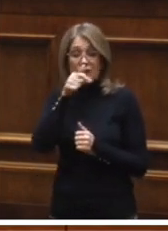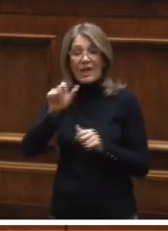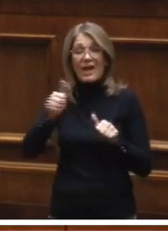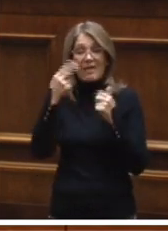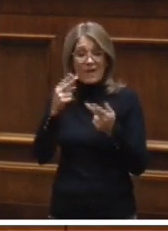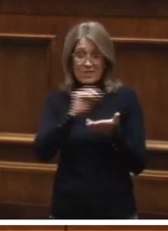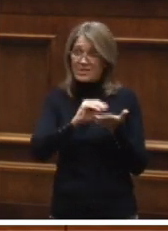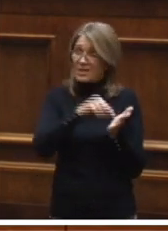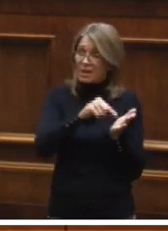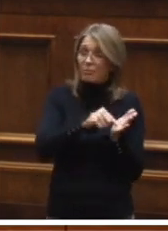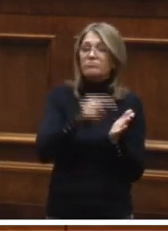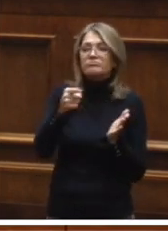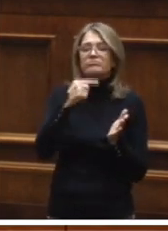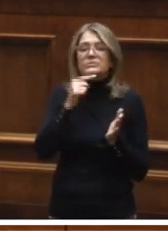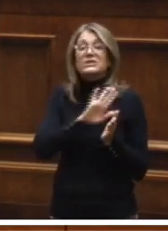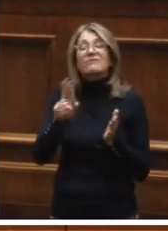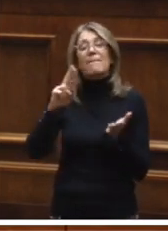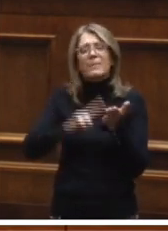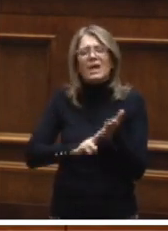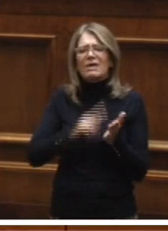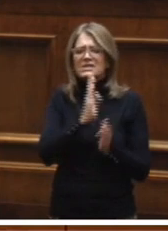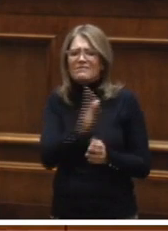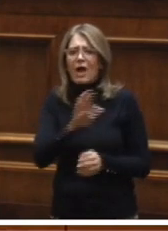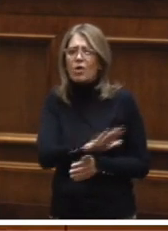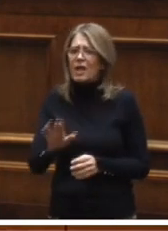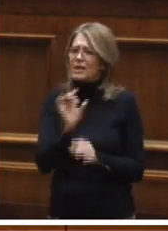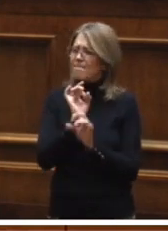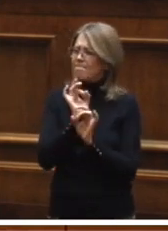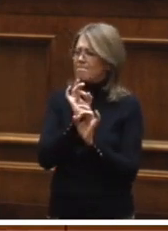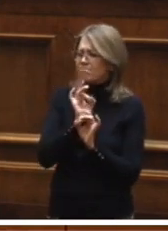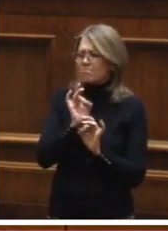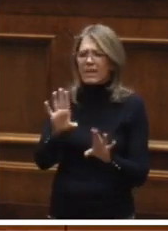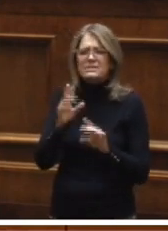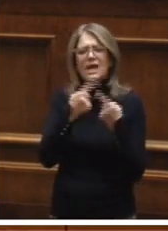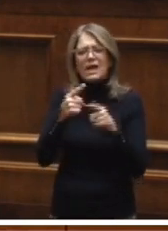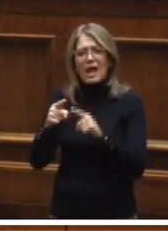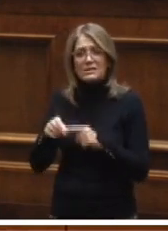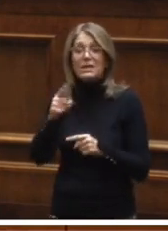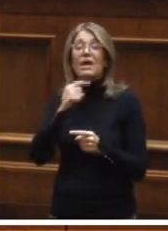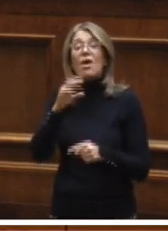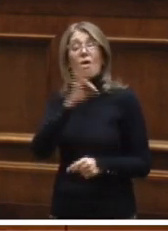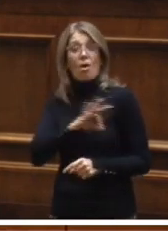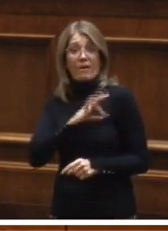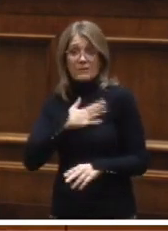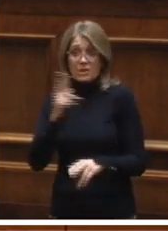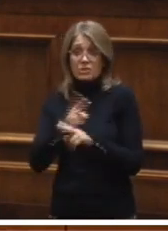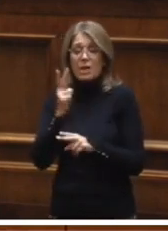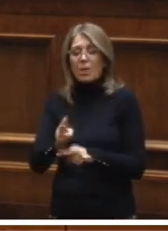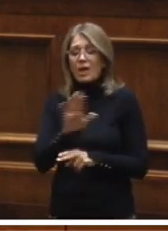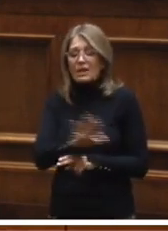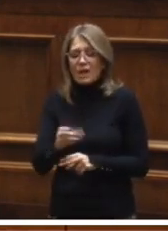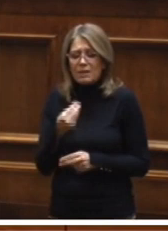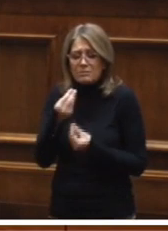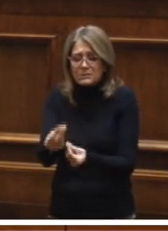da se sva prava primenjuju na svako dete bez izuzetka i da je obaveza države da deci pruži zaštitu od bilo